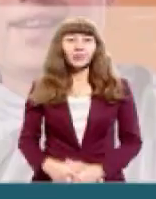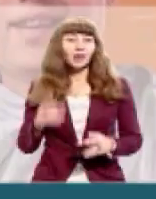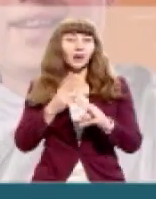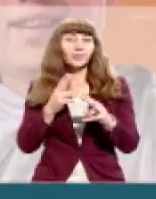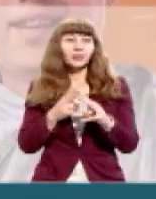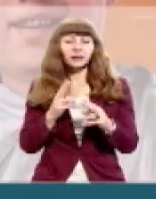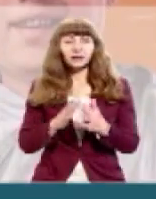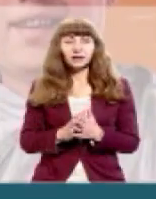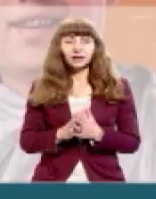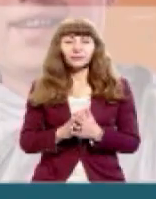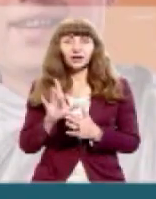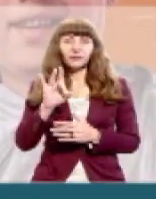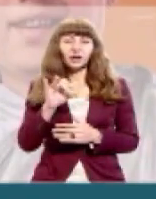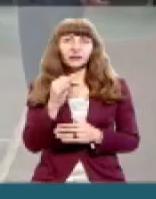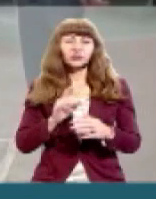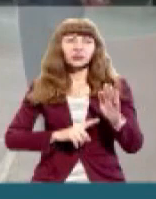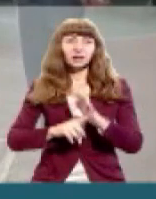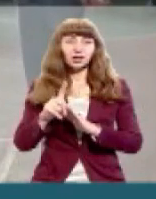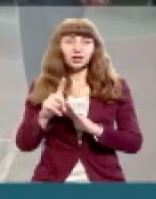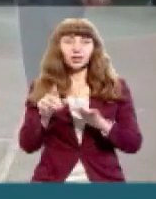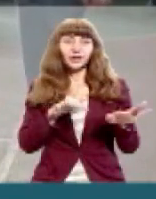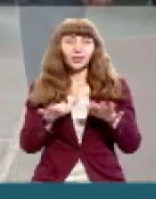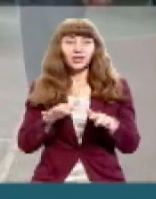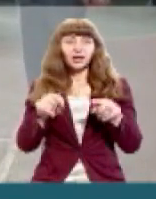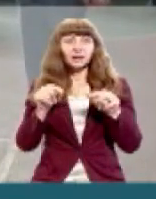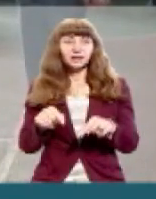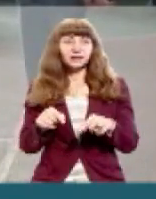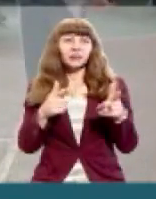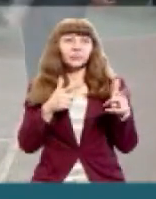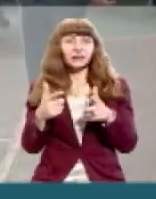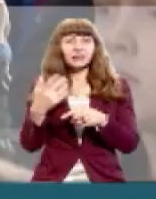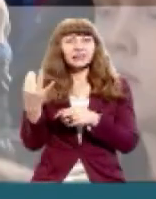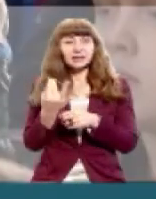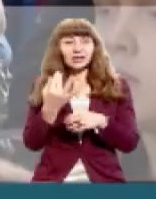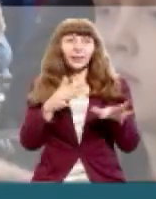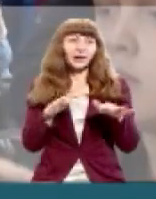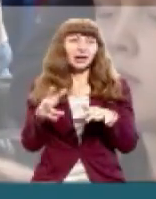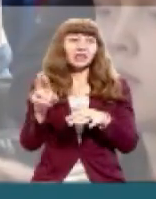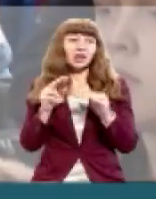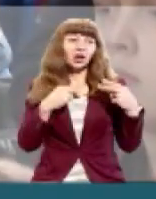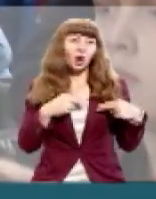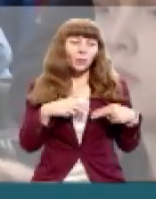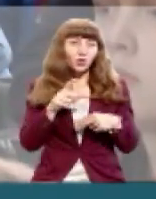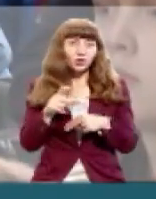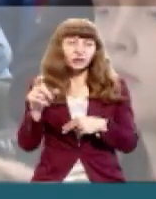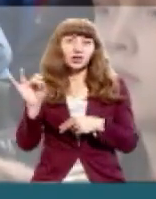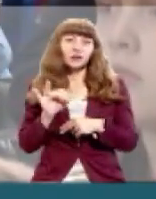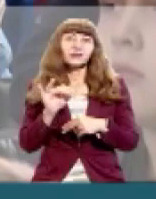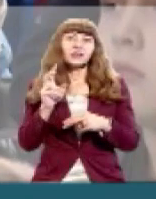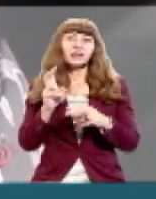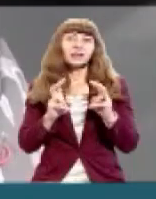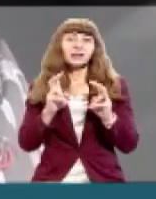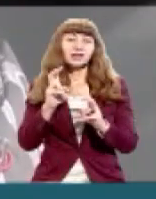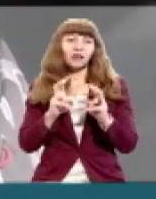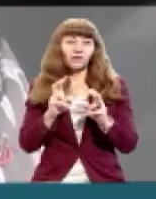Металлург күні Варваринская кәсіпорнынан бастау алды. Мұнда зауыт қызметкерлері мен олардың отбасыларына қызықты іс-шаралар дайындалды. Бағдарлама